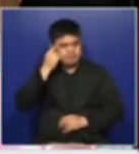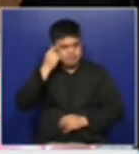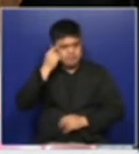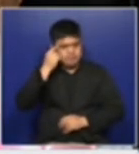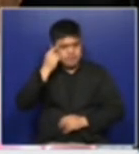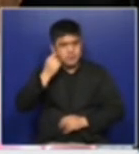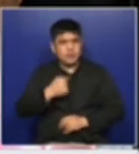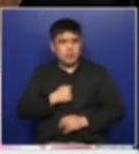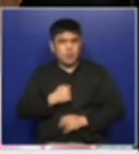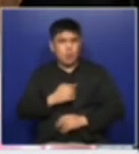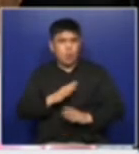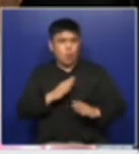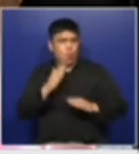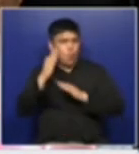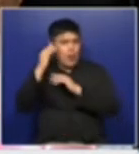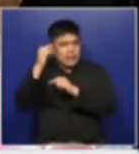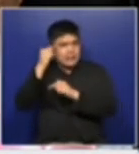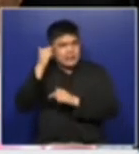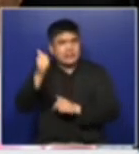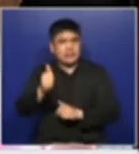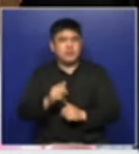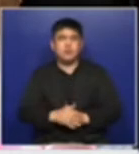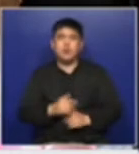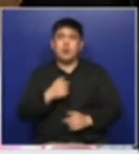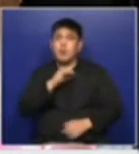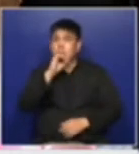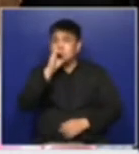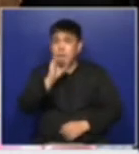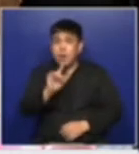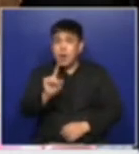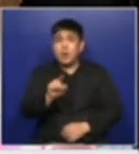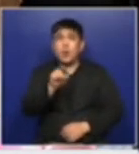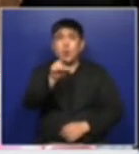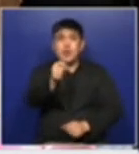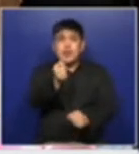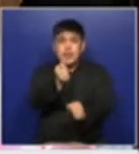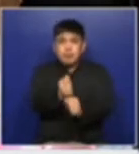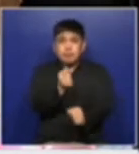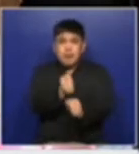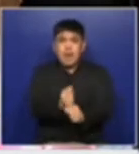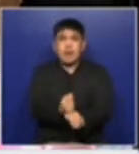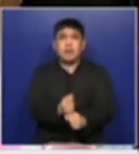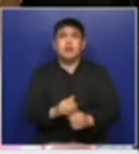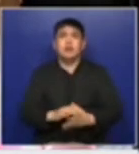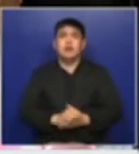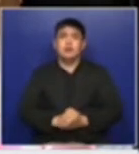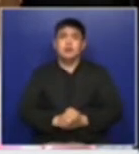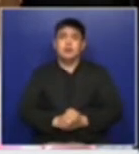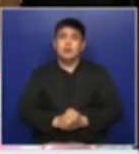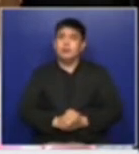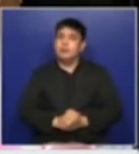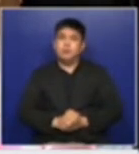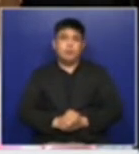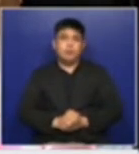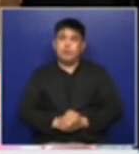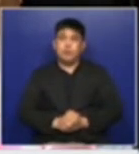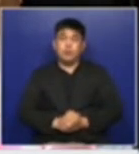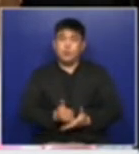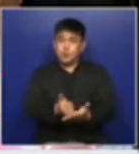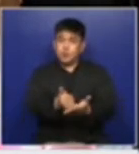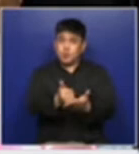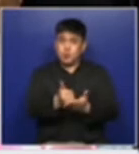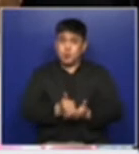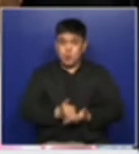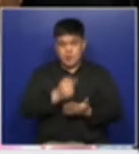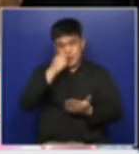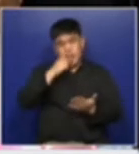การแสดงออกของฝ่ายค้านเพียงต้องการจะบอกว่าในสิ่งที่ท่านทำเนี่ยมันไม่ได้ส่งผลอะไรกับการ